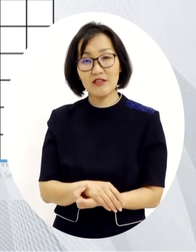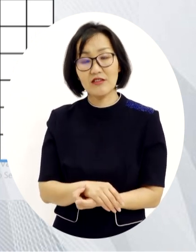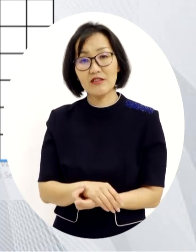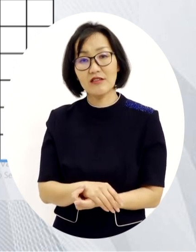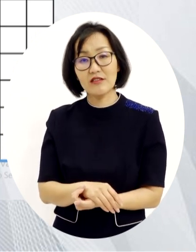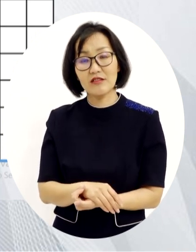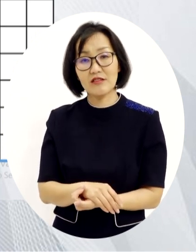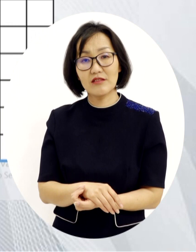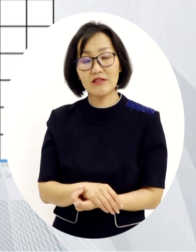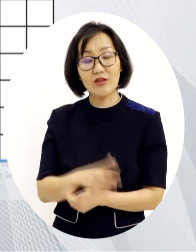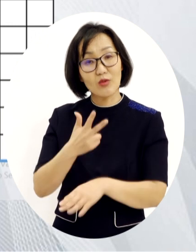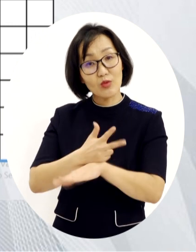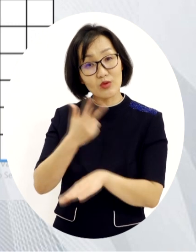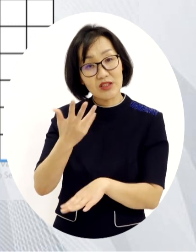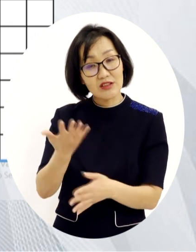км.